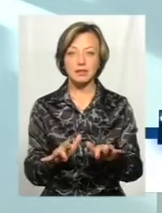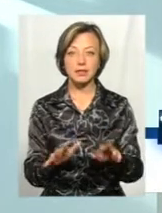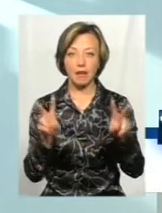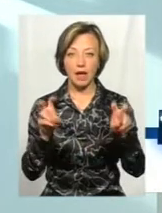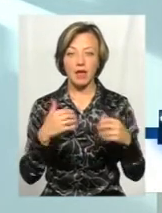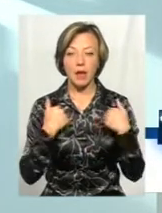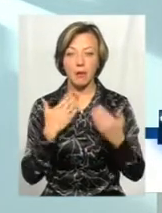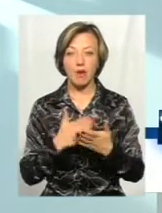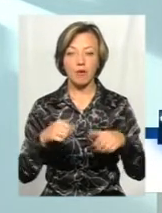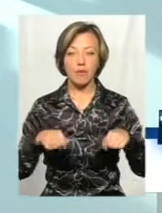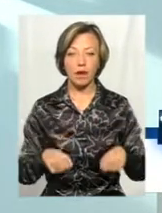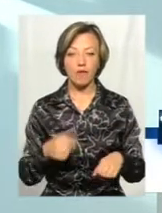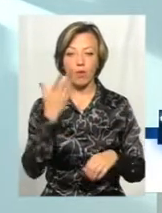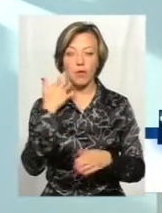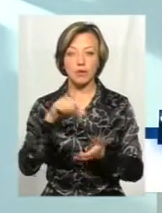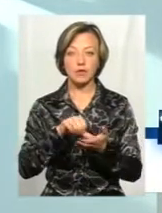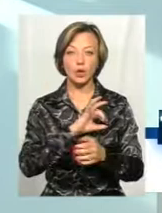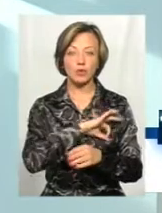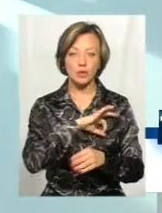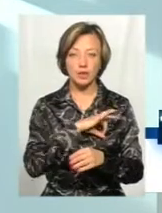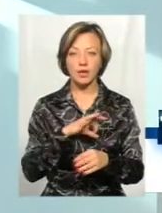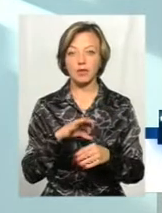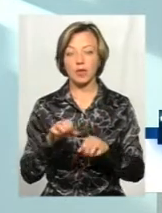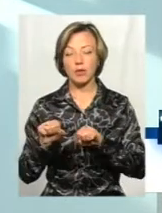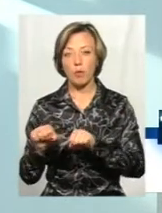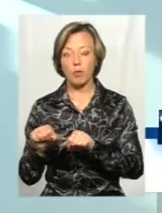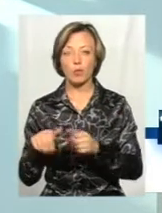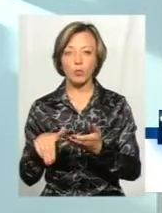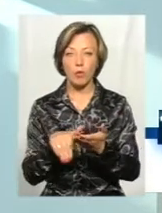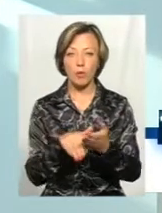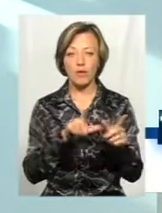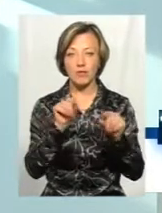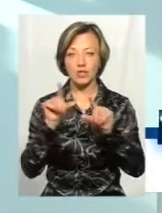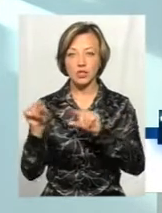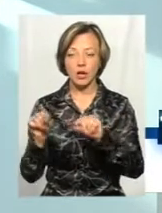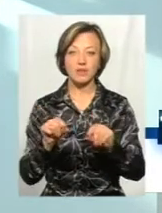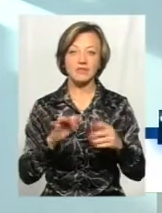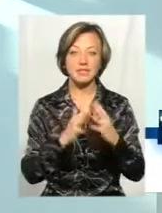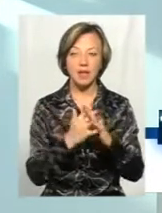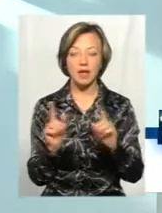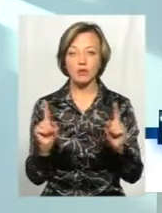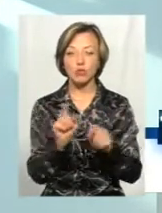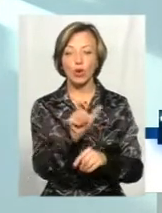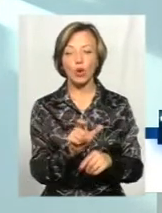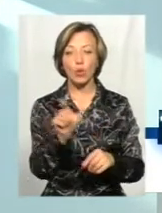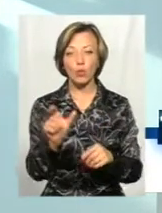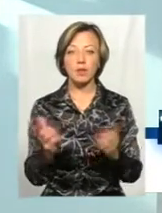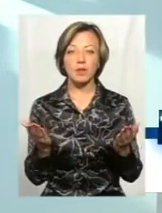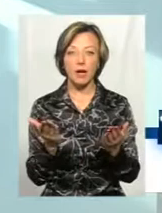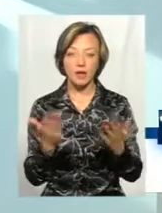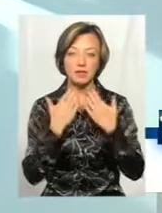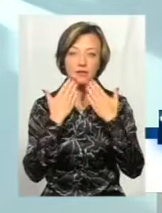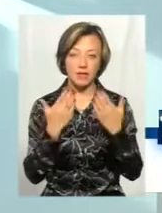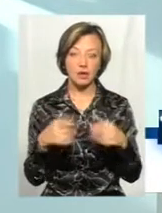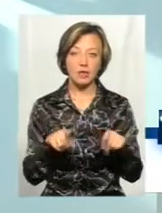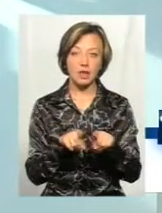представники Міністерства юстиції, представники безоплатної правової допомоги виїжджають безпосередньо в села, для того, щоб людям, які якраз от звертаються